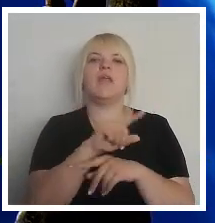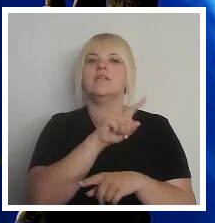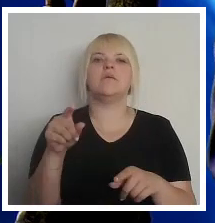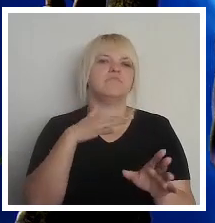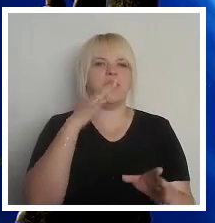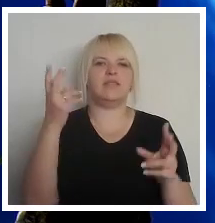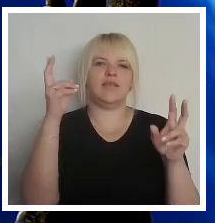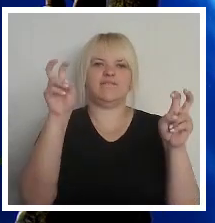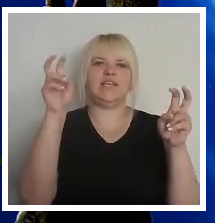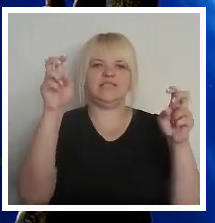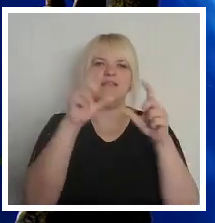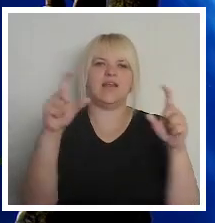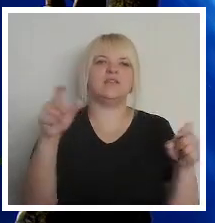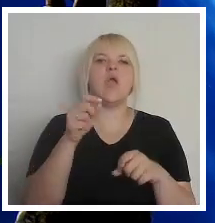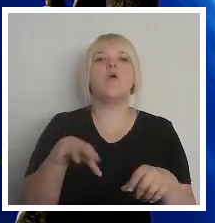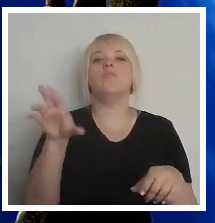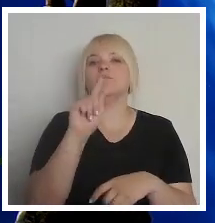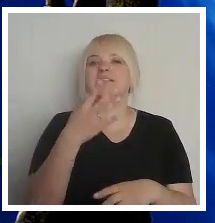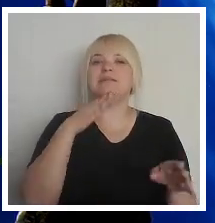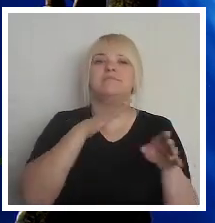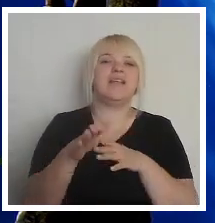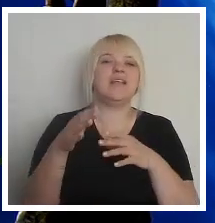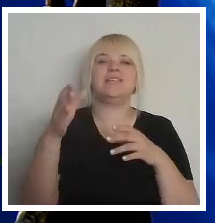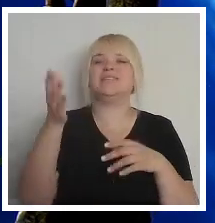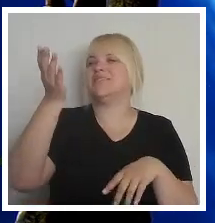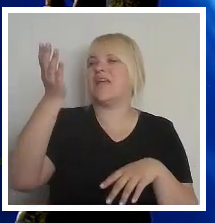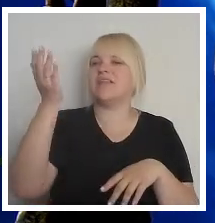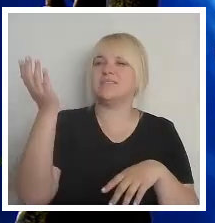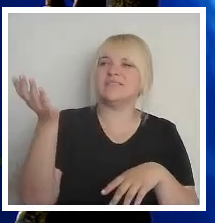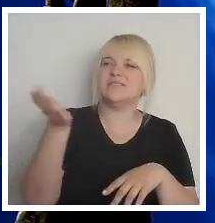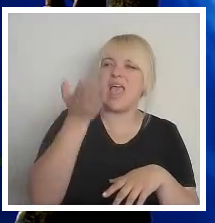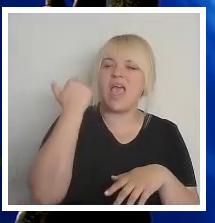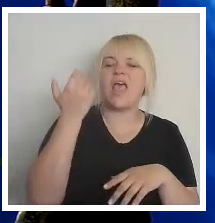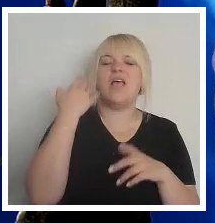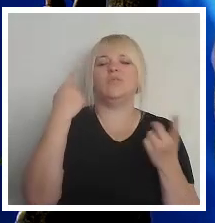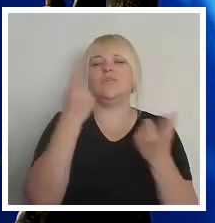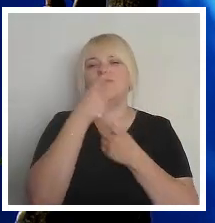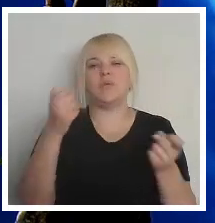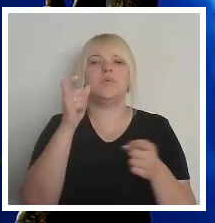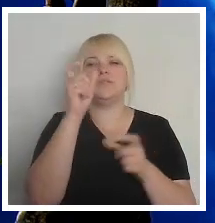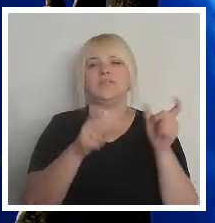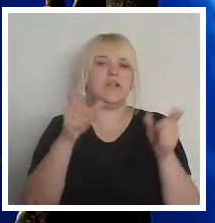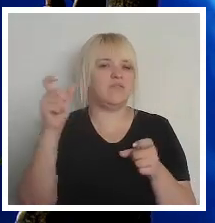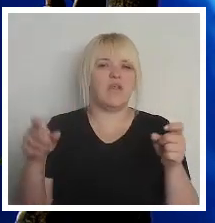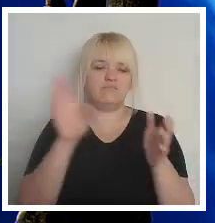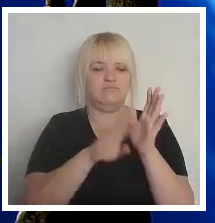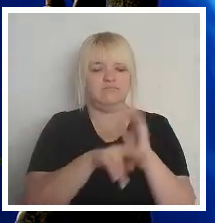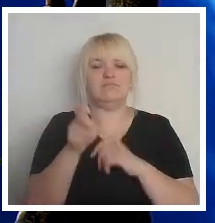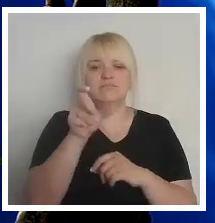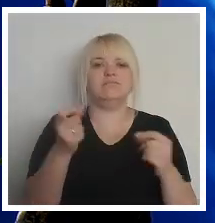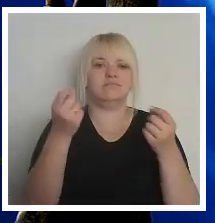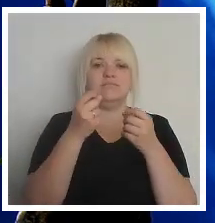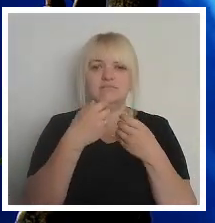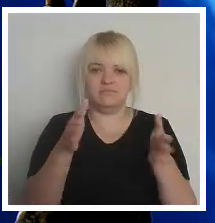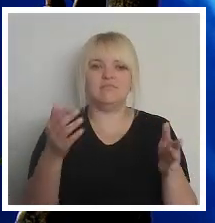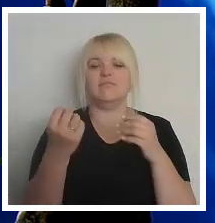virsrakstiem, kuri mums ir pilns ar sēnalu informāciju, un cilvēkam parastajam viņam ir vienkārši gandrīz